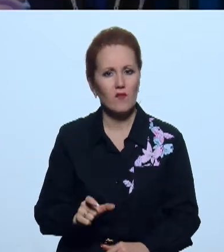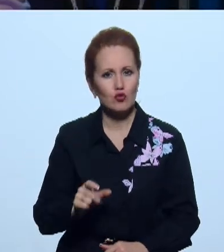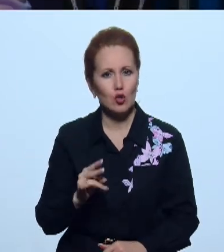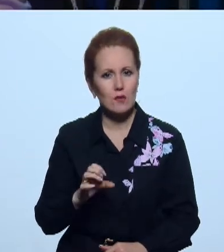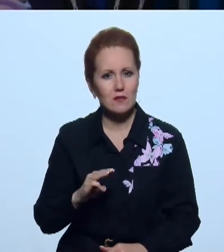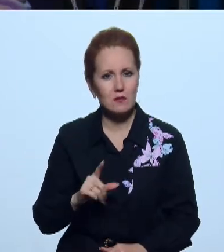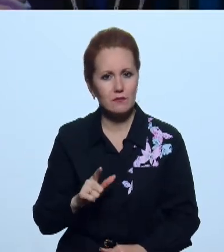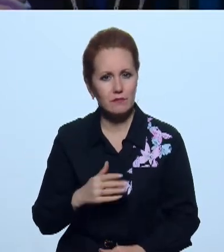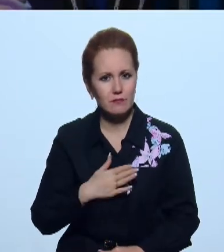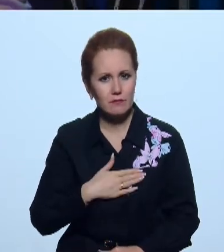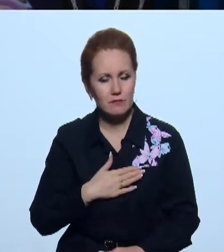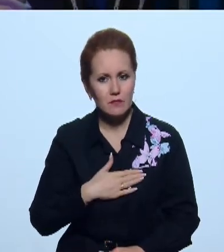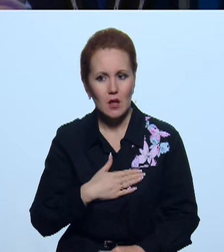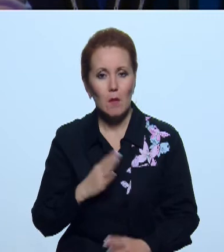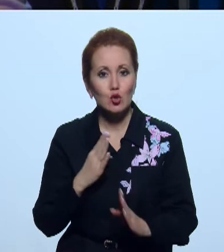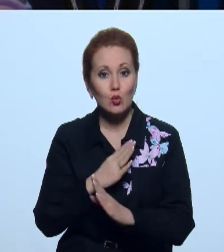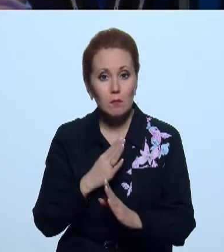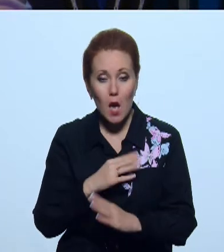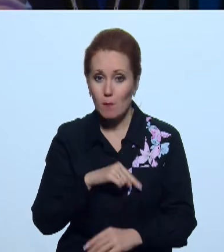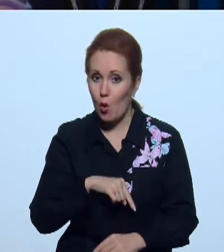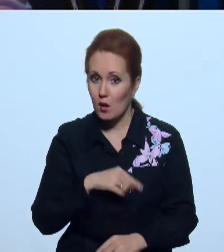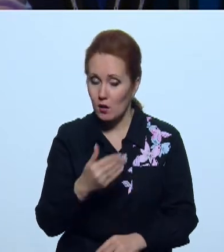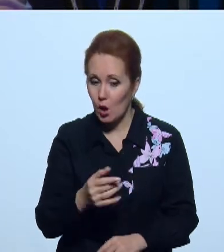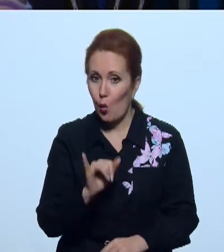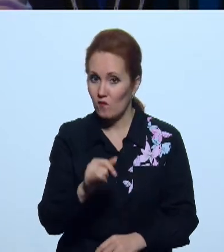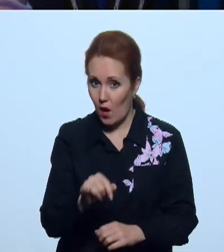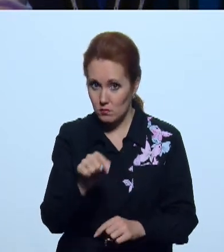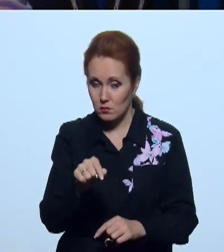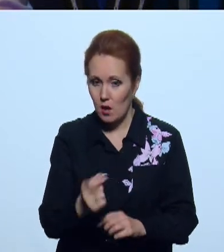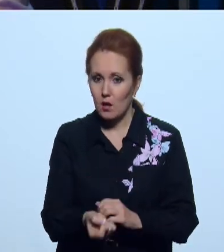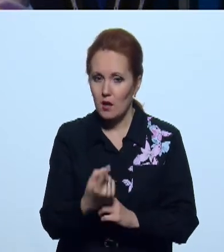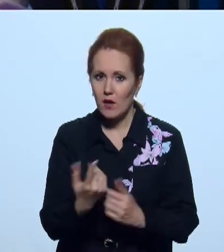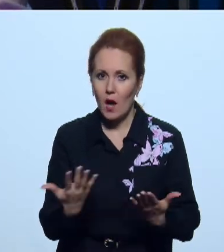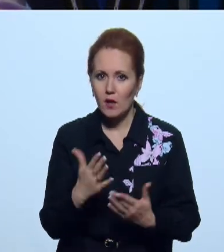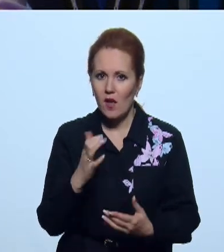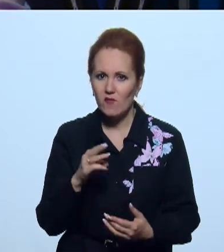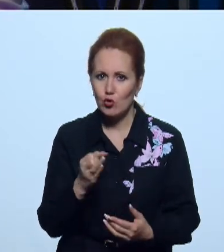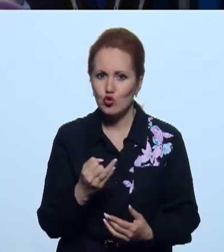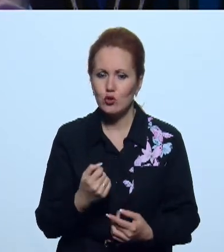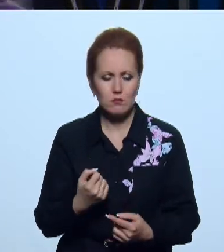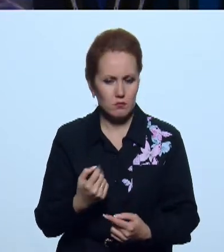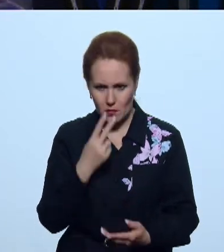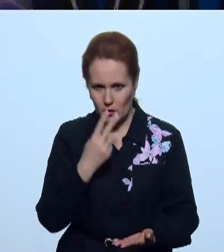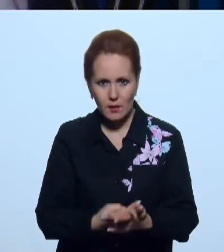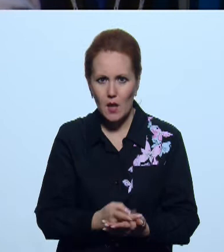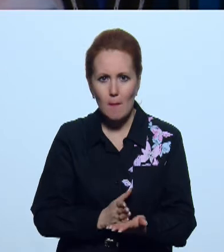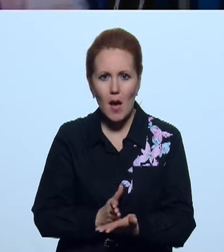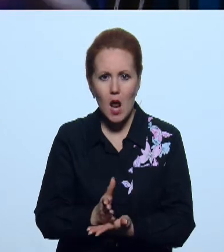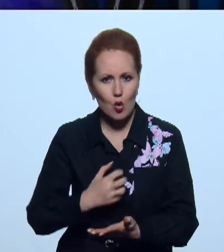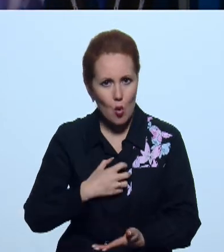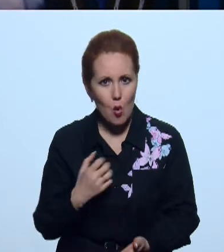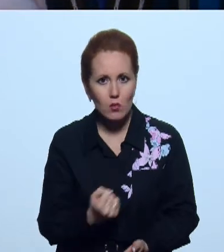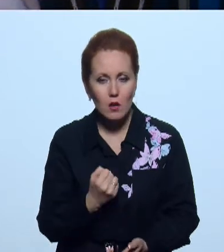судьбе, по характеру, оказывается, какие-то вещи наперекор тому, что кажется, вот,